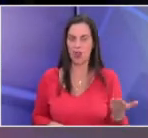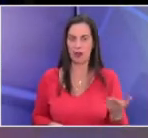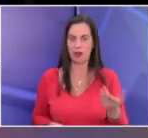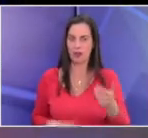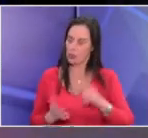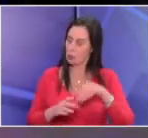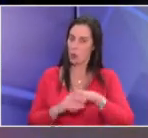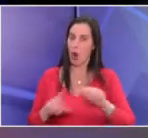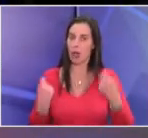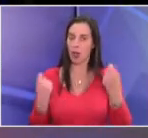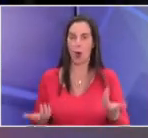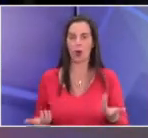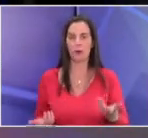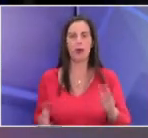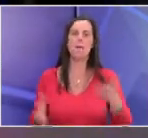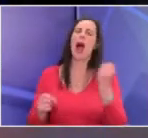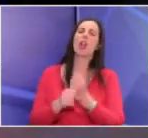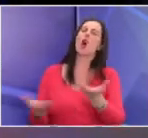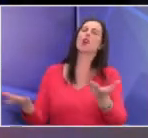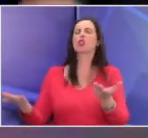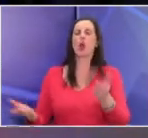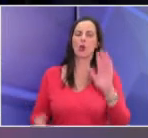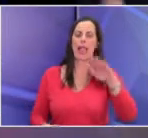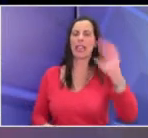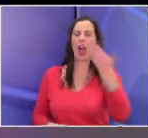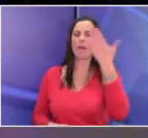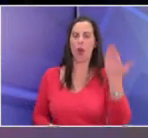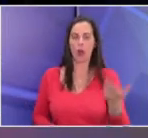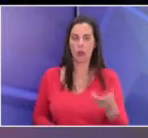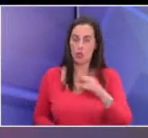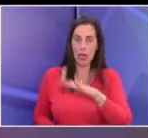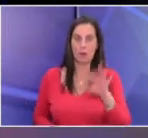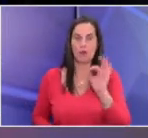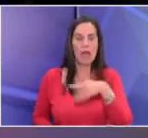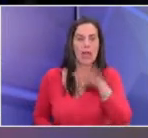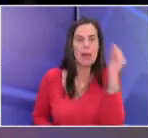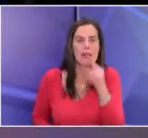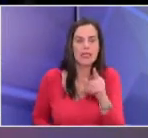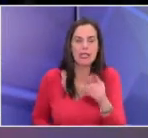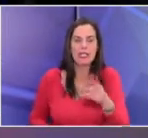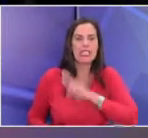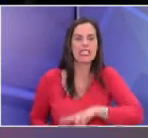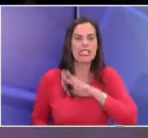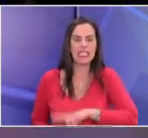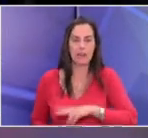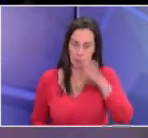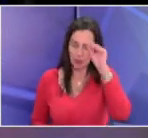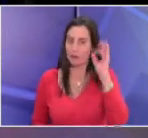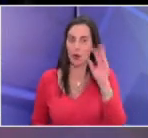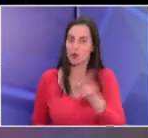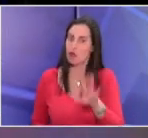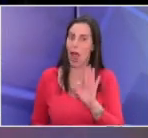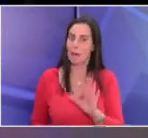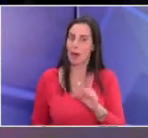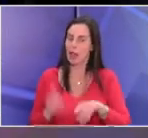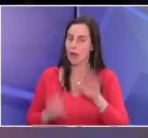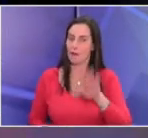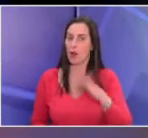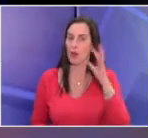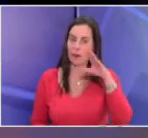רשות המיסים מכשילה. זאת אומרת, היא באה ואומרת לאנשים, אל תשלמו מס, תעשו מה שאתם חושבים, ואז מה יקרה עוד שנתיים?